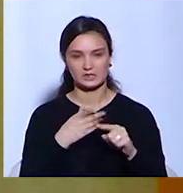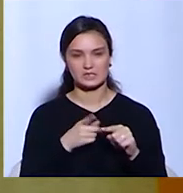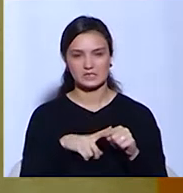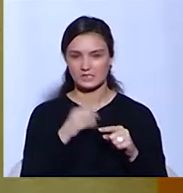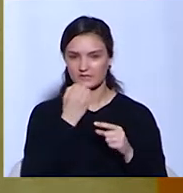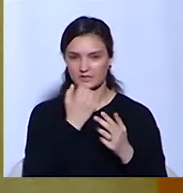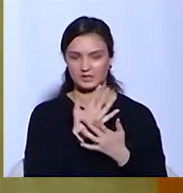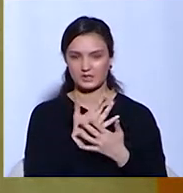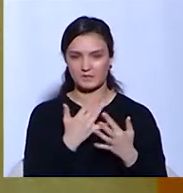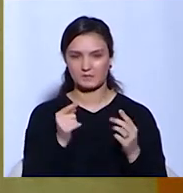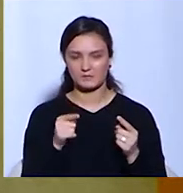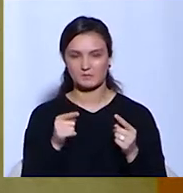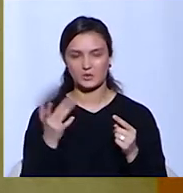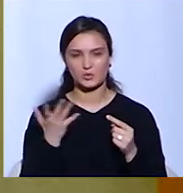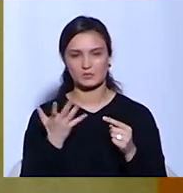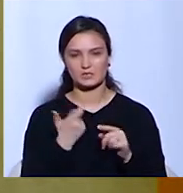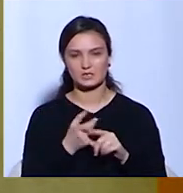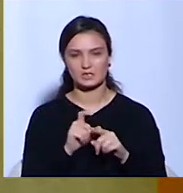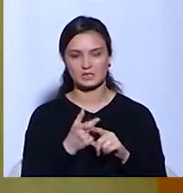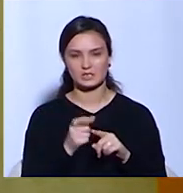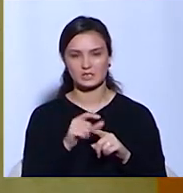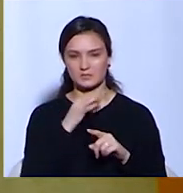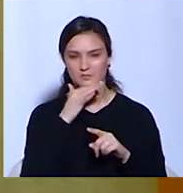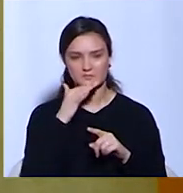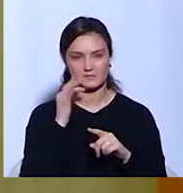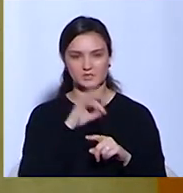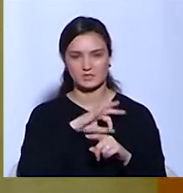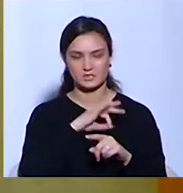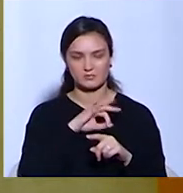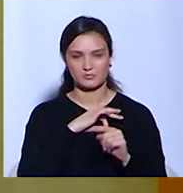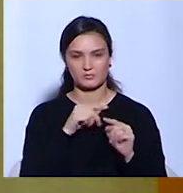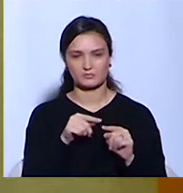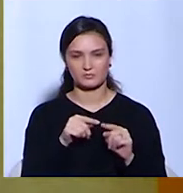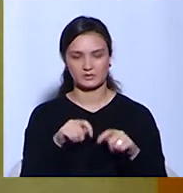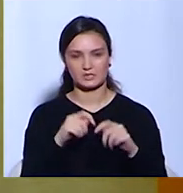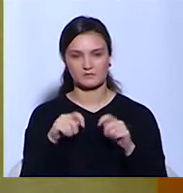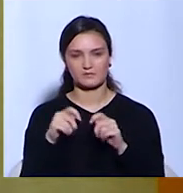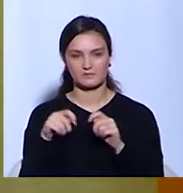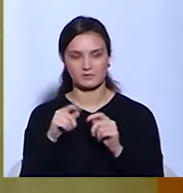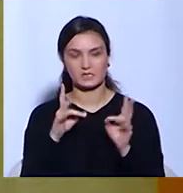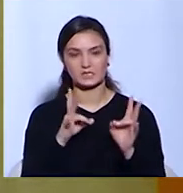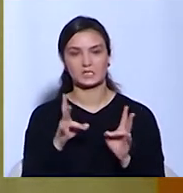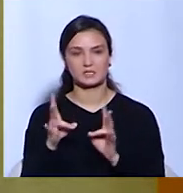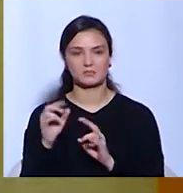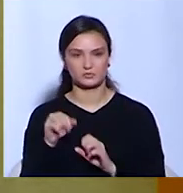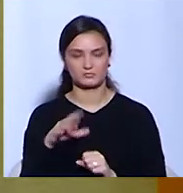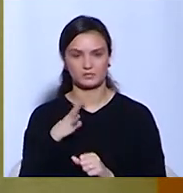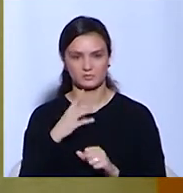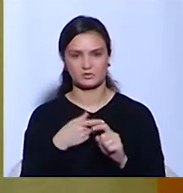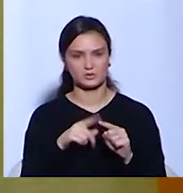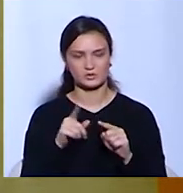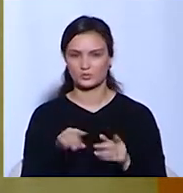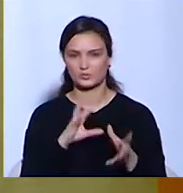ისეთი ნივთიერებები, რომელიც ძალიან ბევრი სასარგებლო სტრუქტურის დარღვევას და დაზიანებას გამოიწვევს. ეს